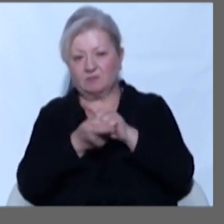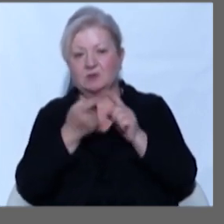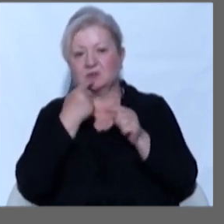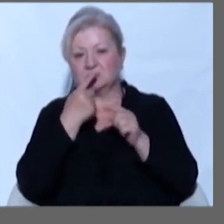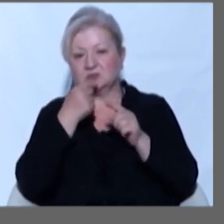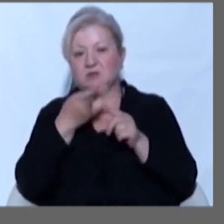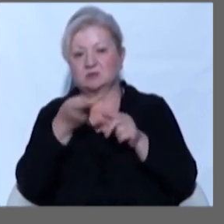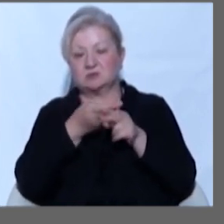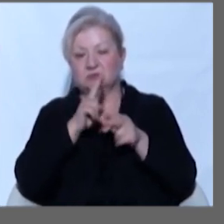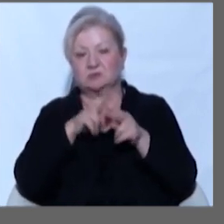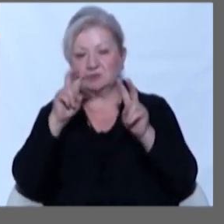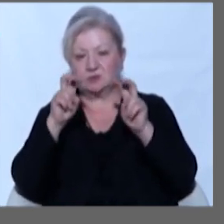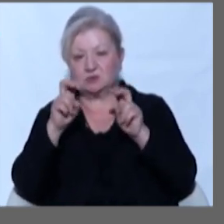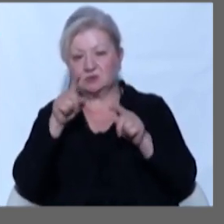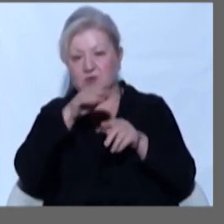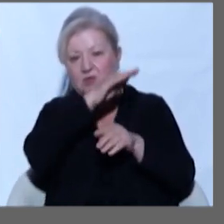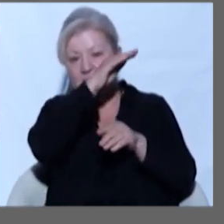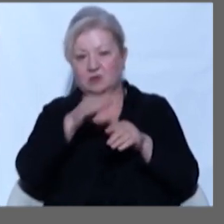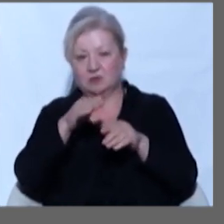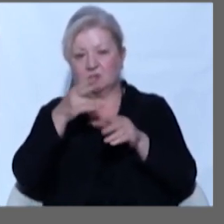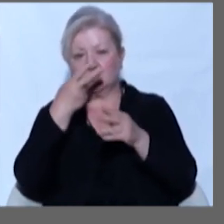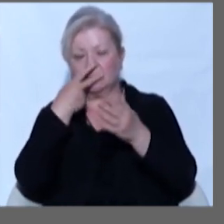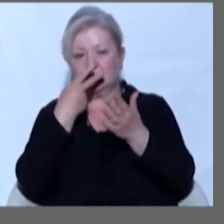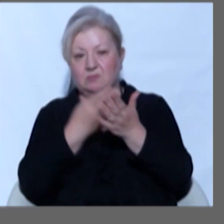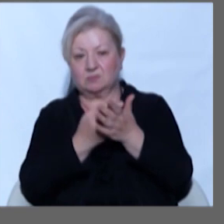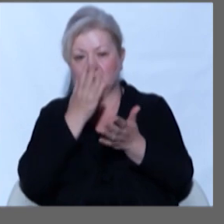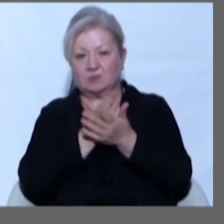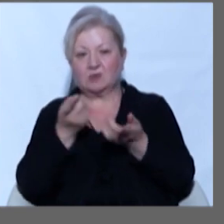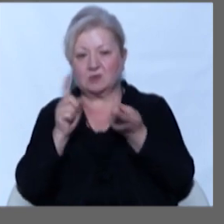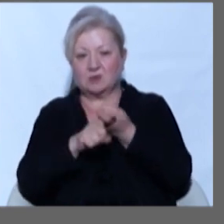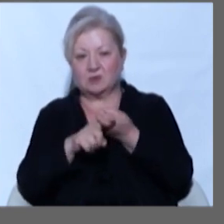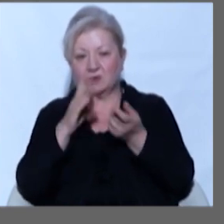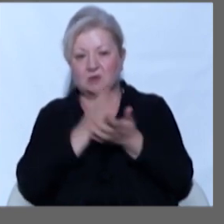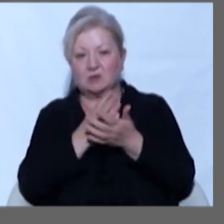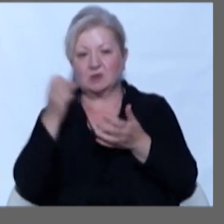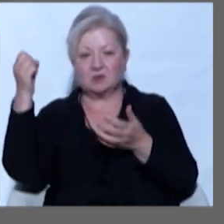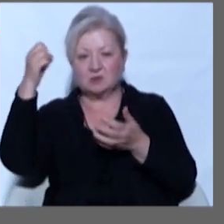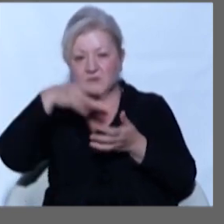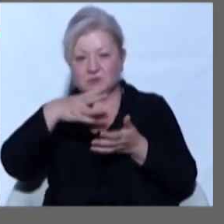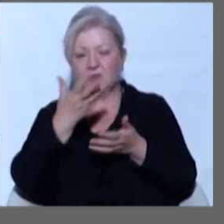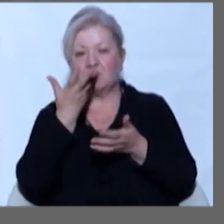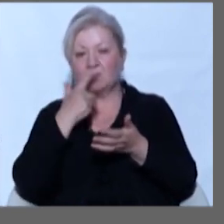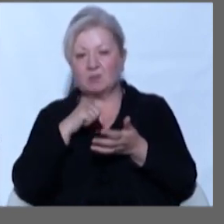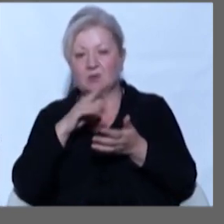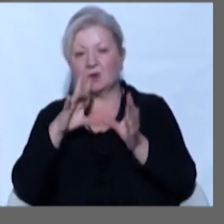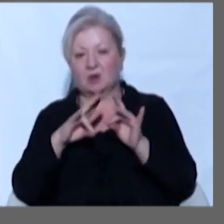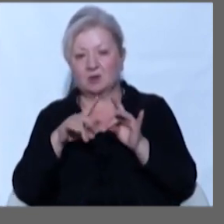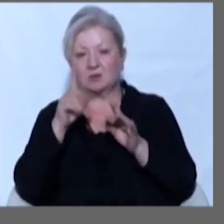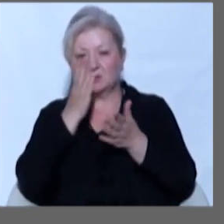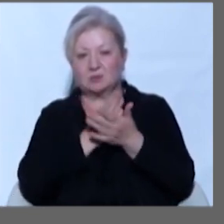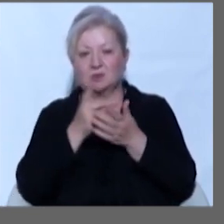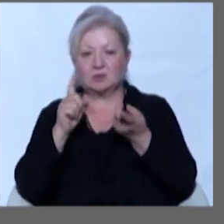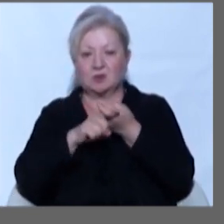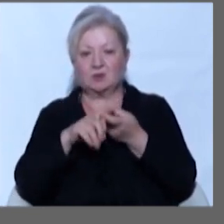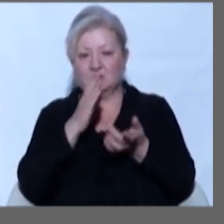იმას ნიშნავს, რომ გარდატეხის მაჩვენებელი დამოკიდებული ყოფილა სინათლის ფერზე, ანუ დამოკიდებული